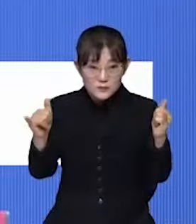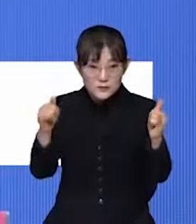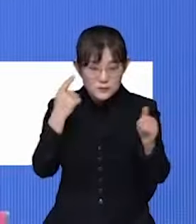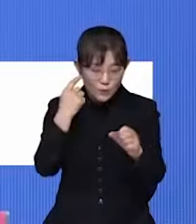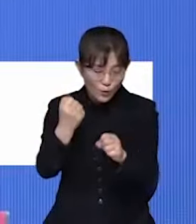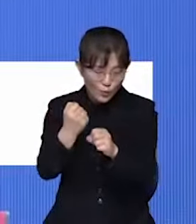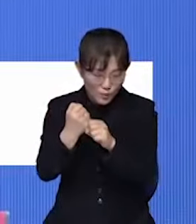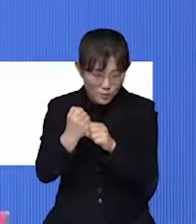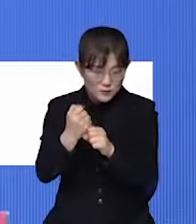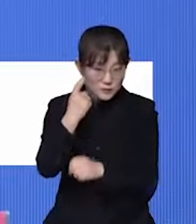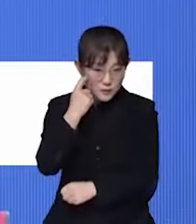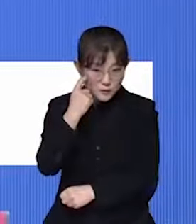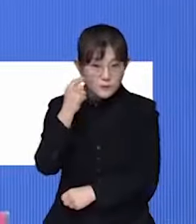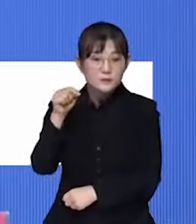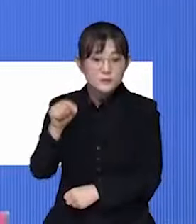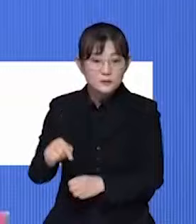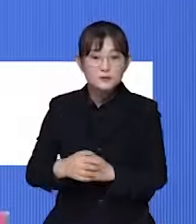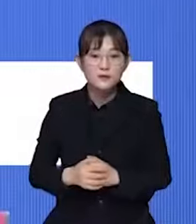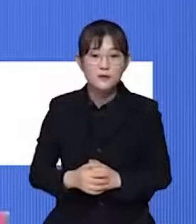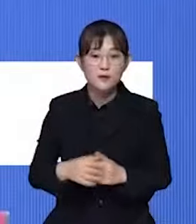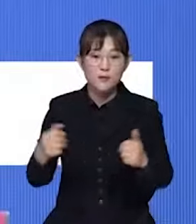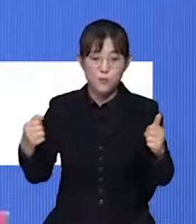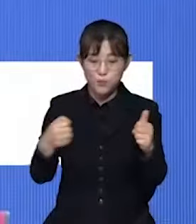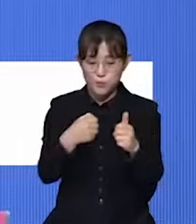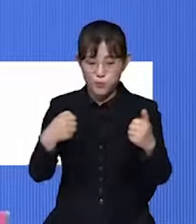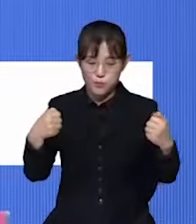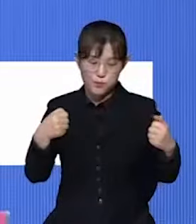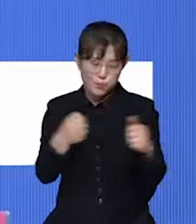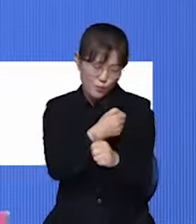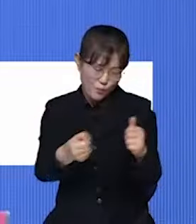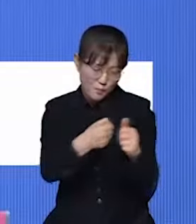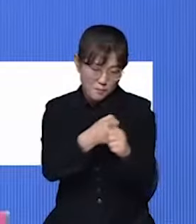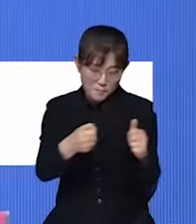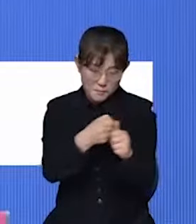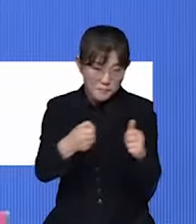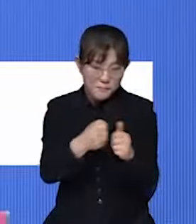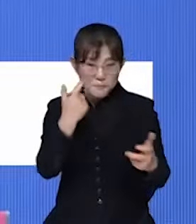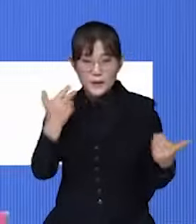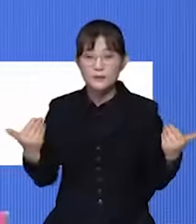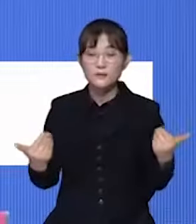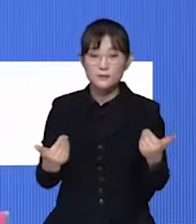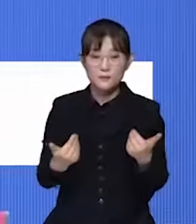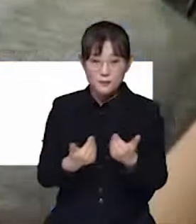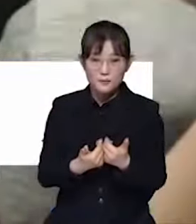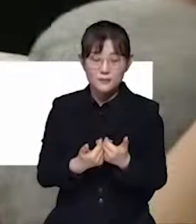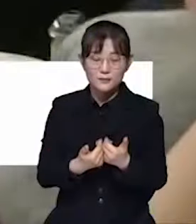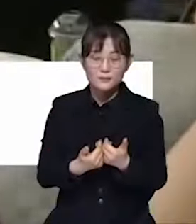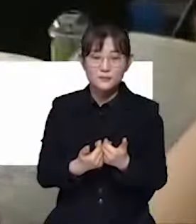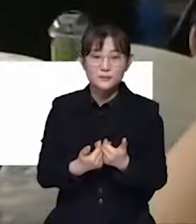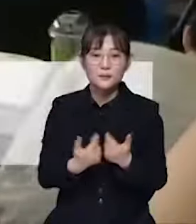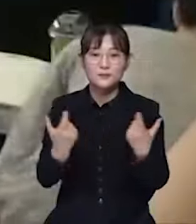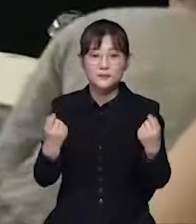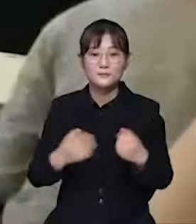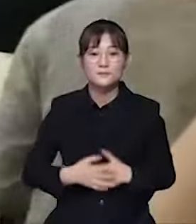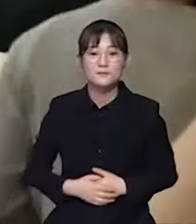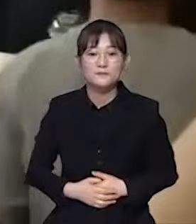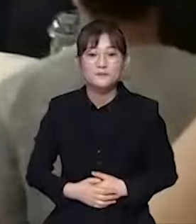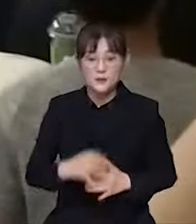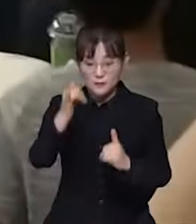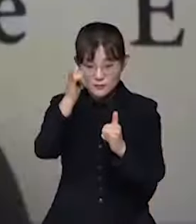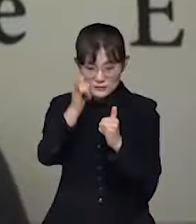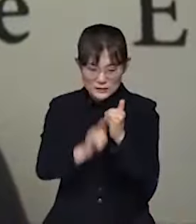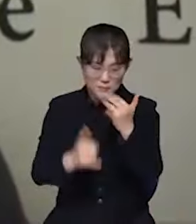행위 자체는 폭력의 반대편에 서겠다는 어떤 맹세이기도 한 것 같아요.